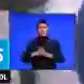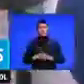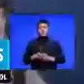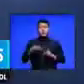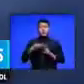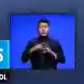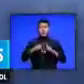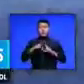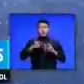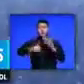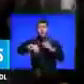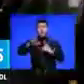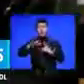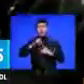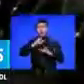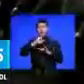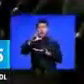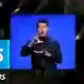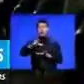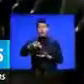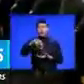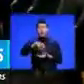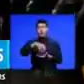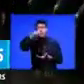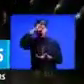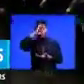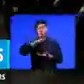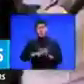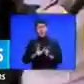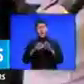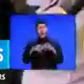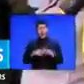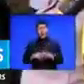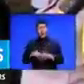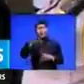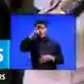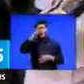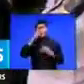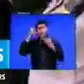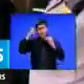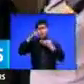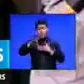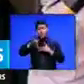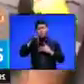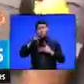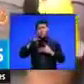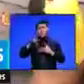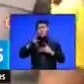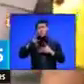Alfonso berhasil melarikan diri dan melapor ke pos polisi Kago. Anggota Reskrimum Polda Papua ini akhirnya ditemukan